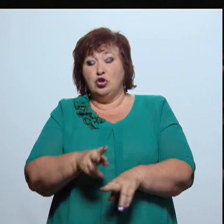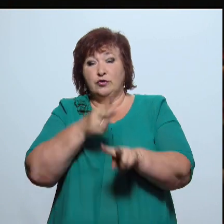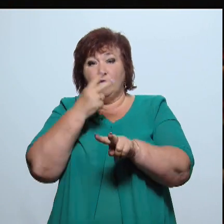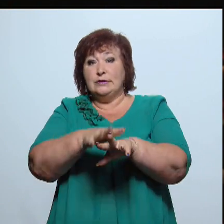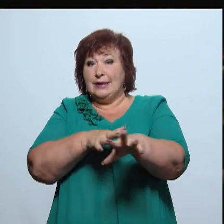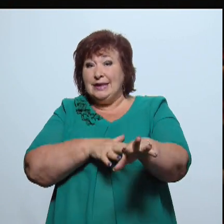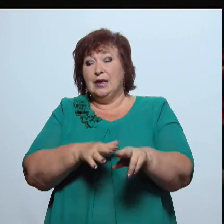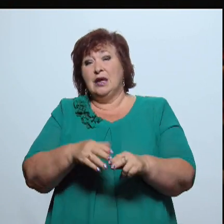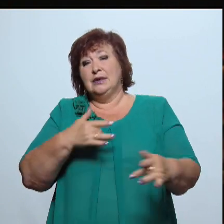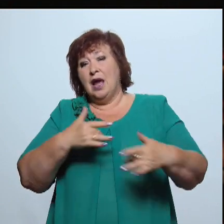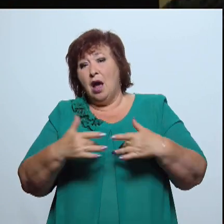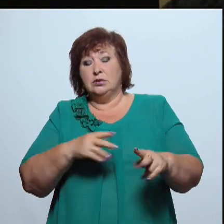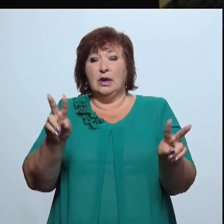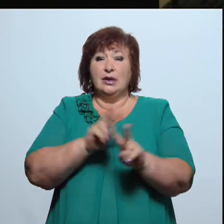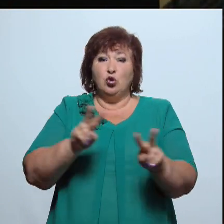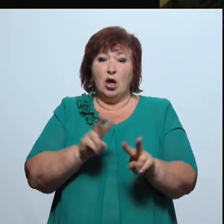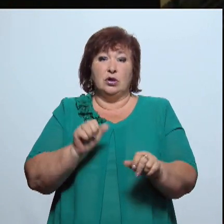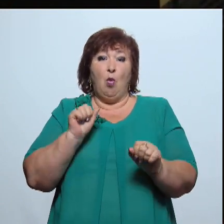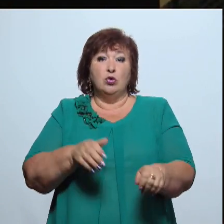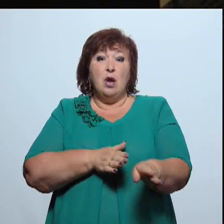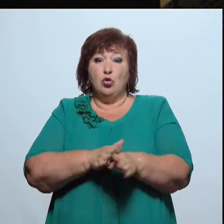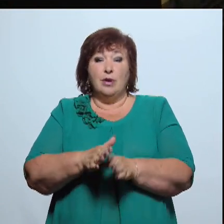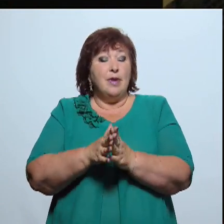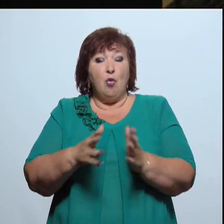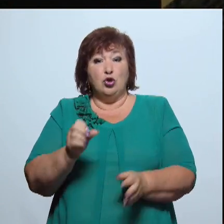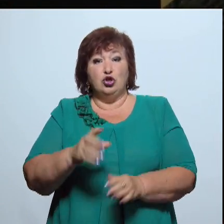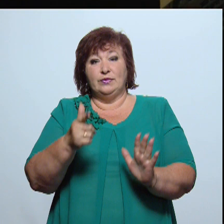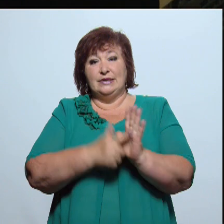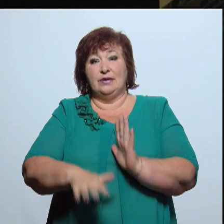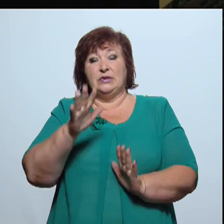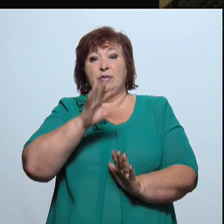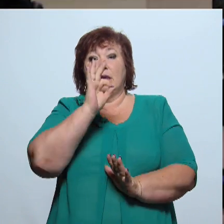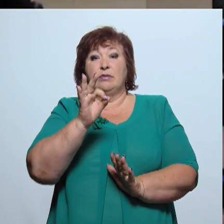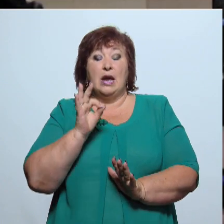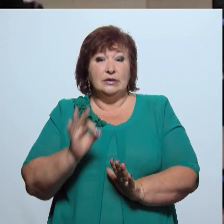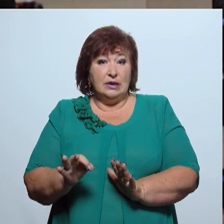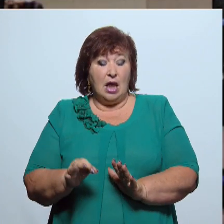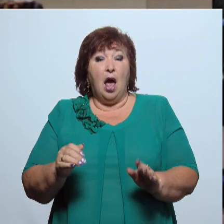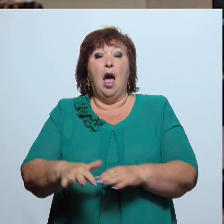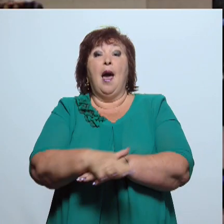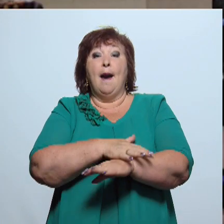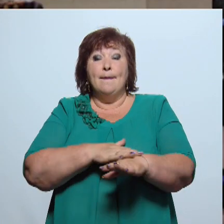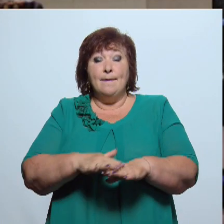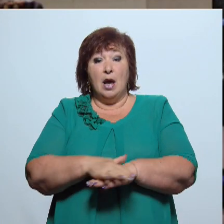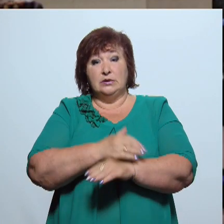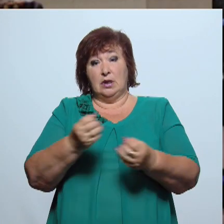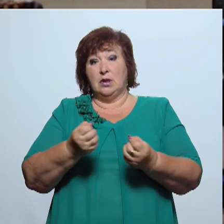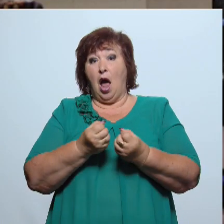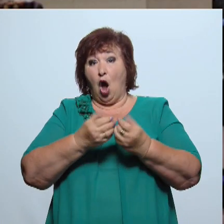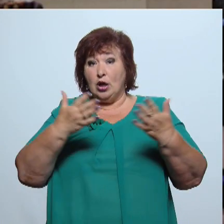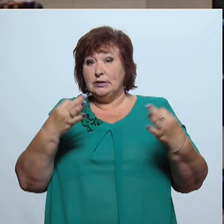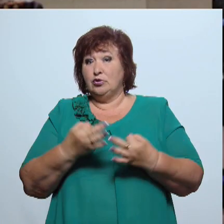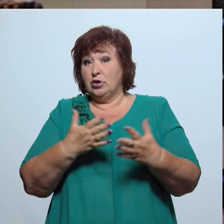трибуны, залы театров и кинотеатров могут быть заполнены не более чем на 75%, а массовые мероприятия на открытом